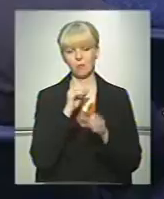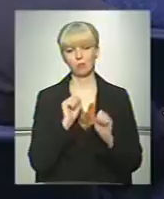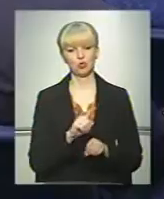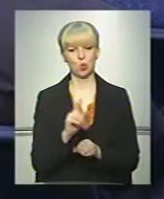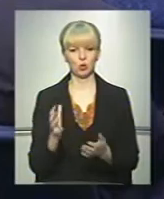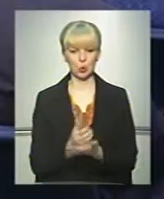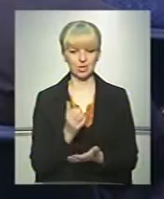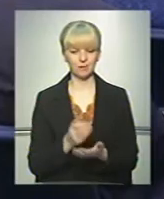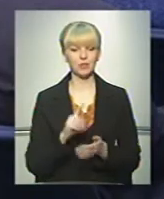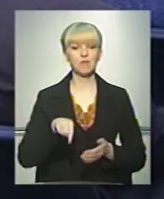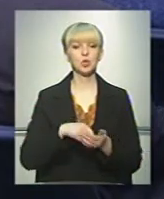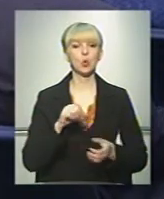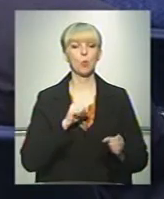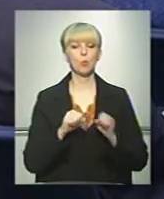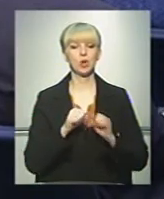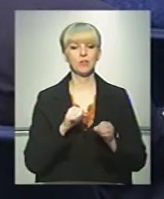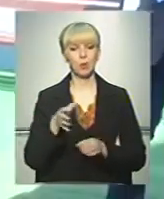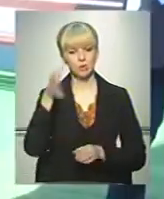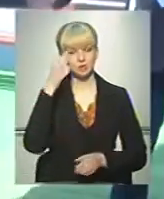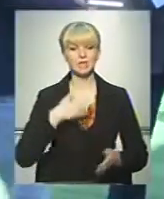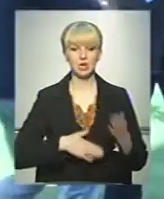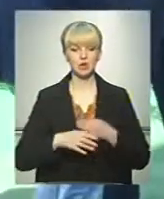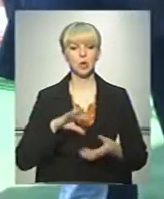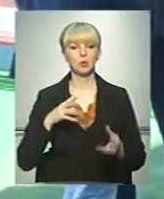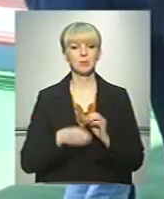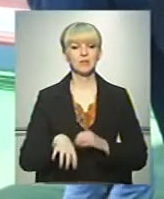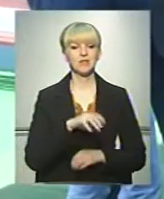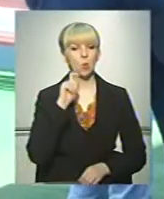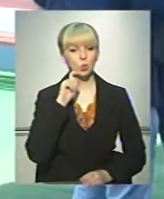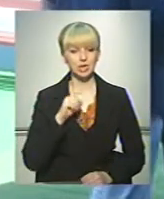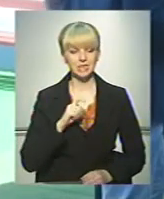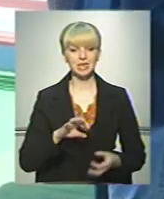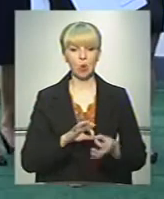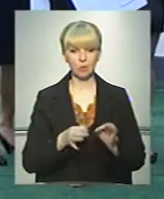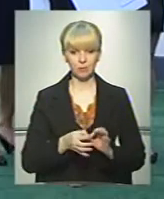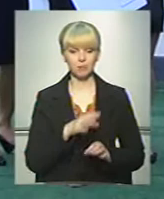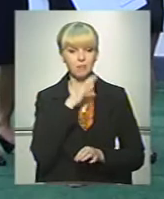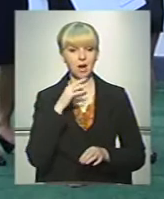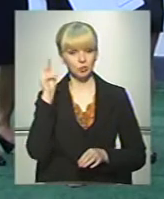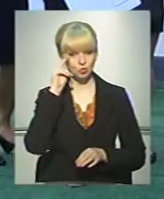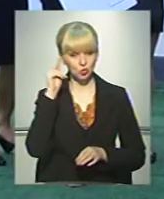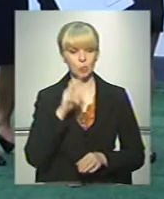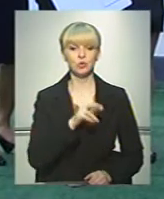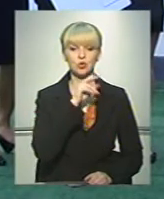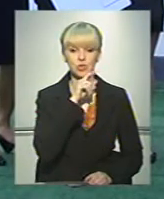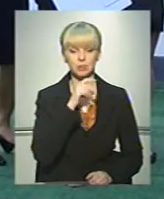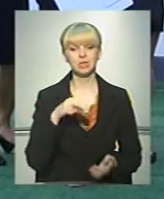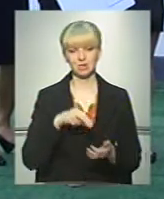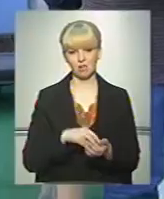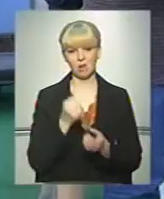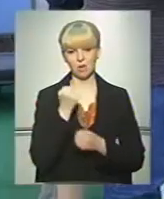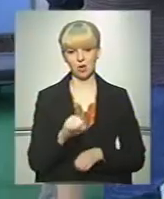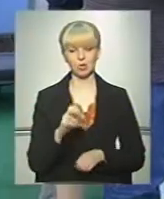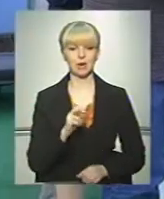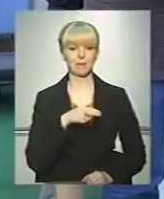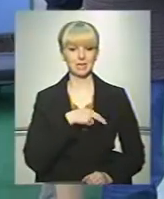досягти. У міському управлінні освіти задоволені результатами всеукраїнських учнівських олімпіад. Адже багато школярів із Чернівців стали їх переможцями